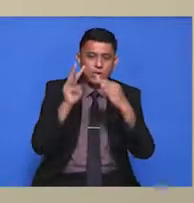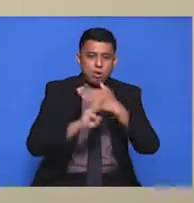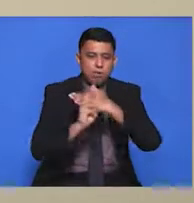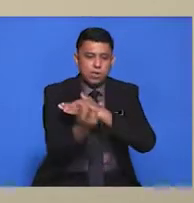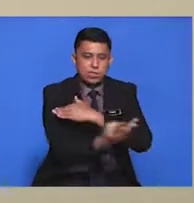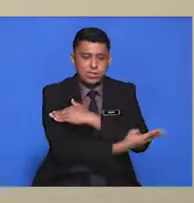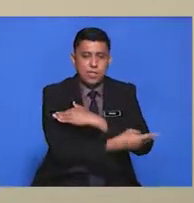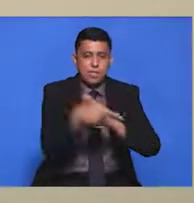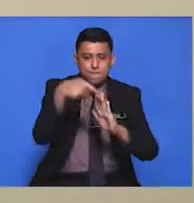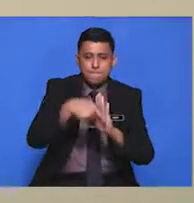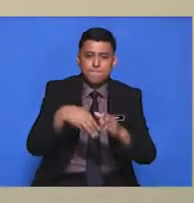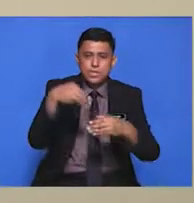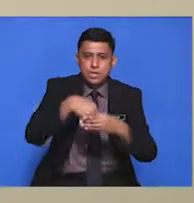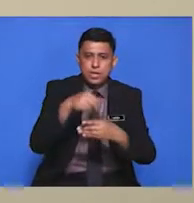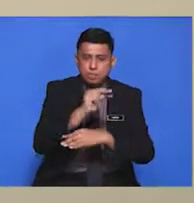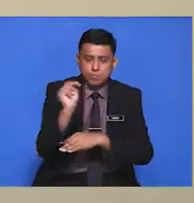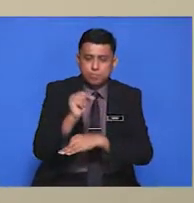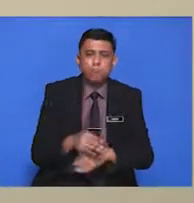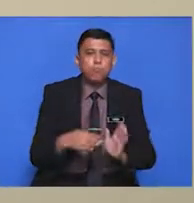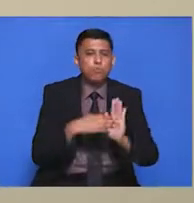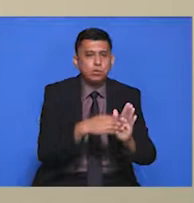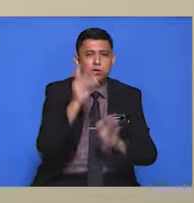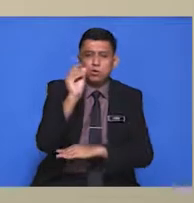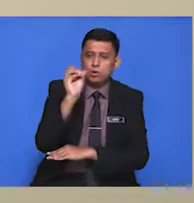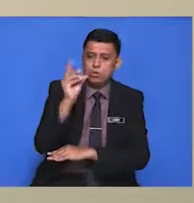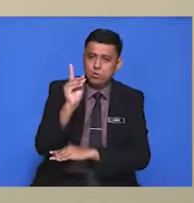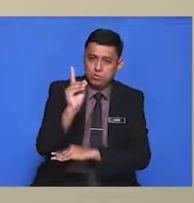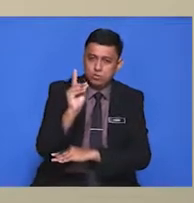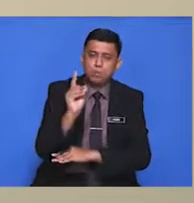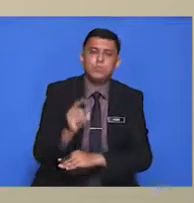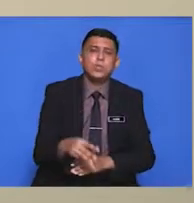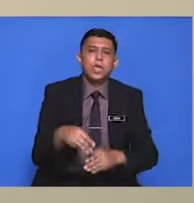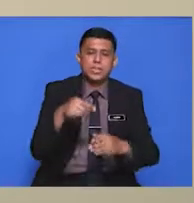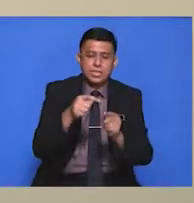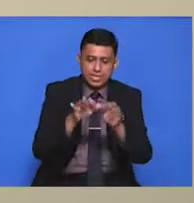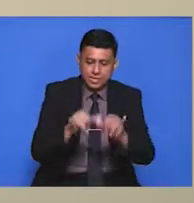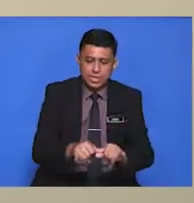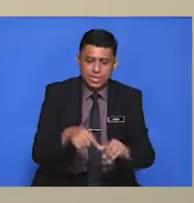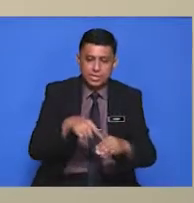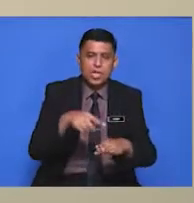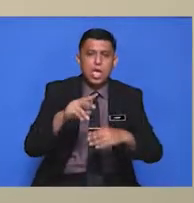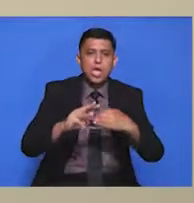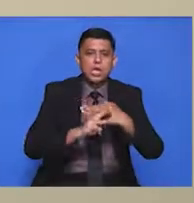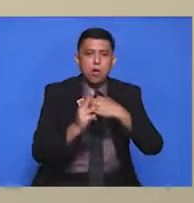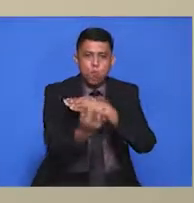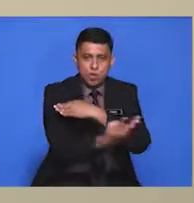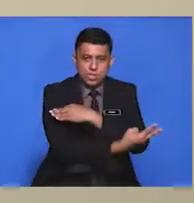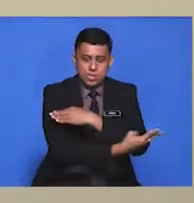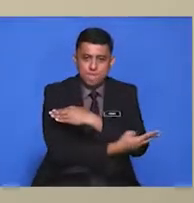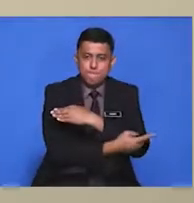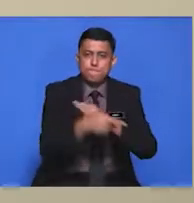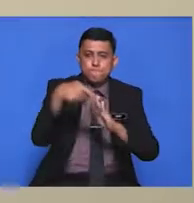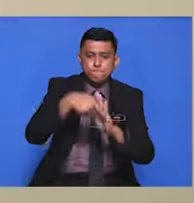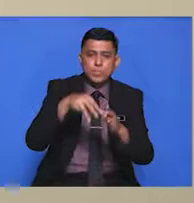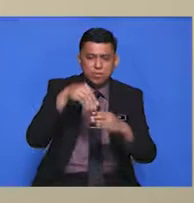pedalaman. Buktinya, Dodo dan keluarga tinggal di kawasan pedalaman. Mereka terpaksa berjalan kaki ke